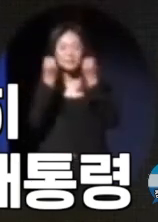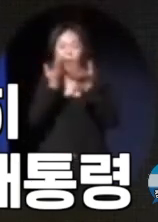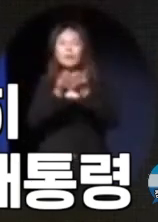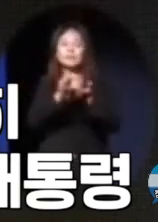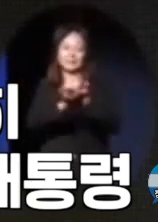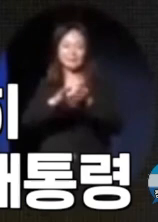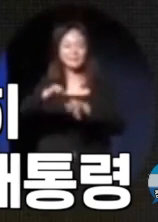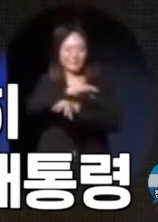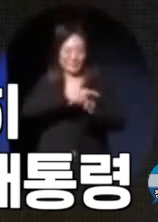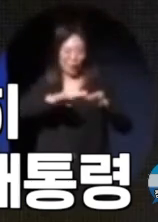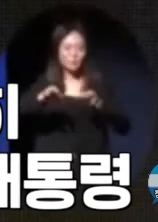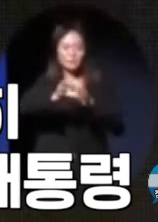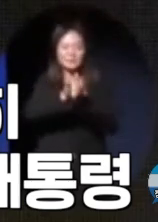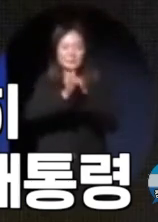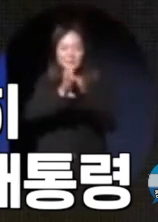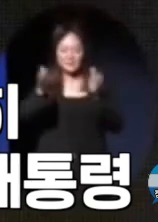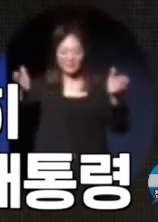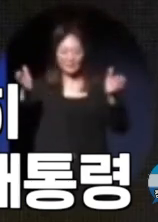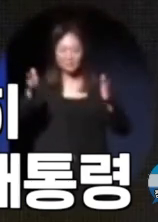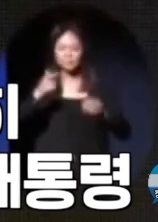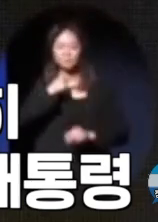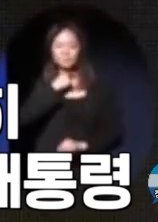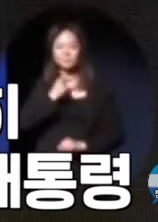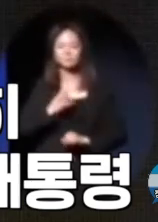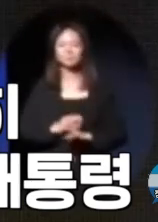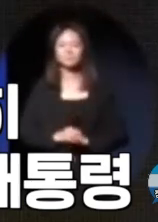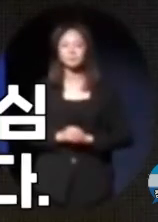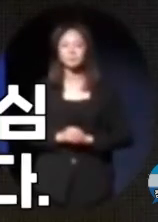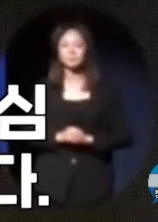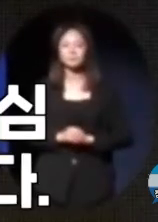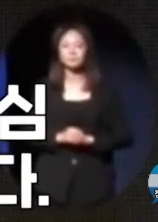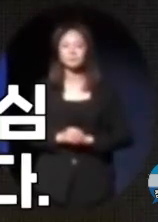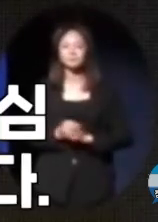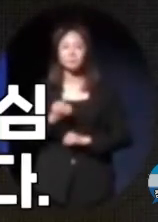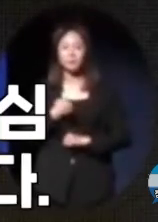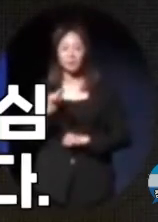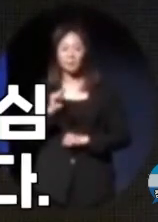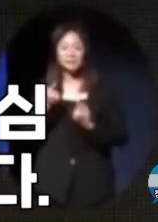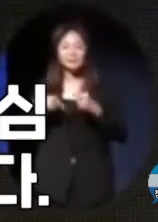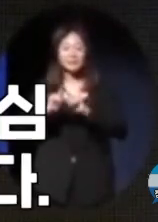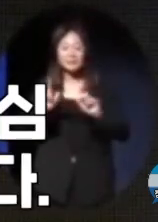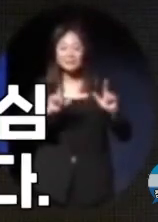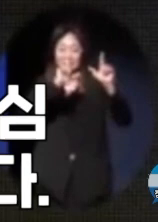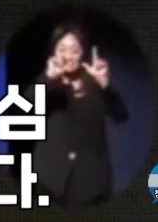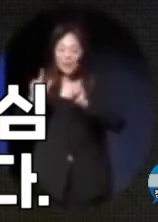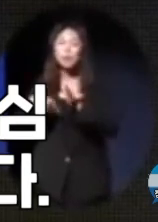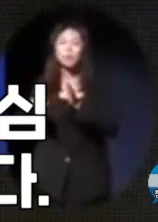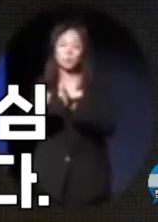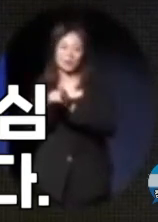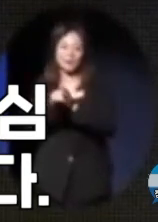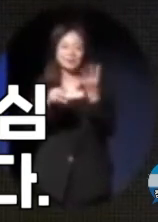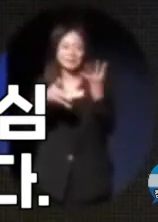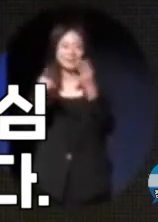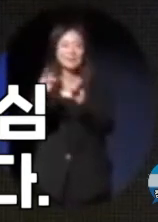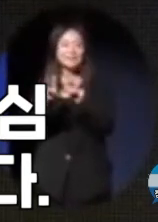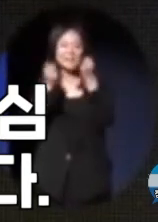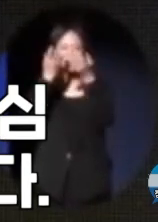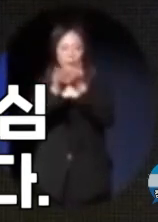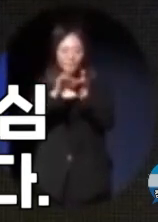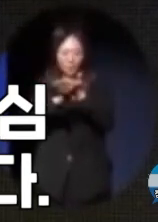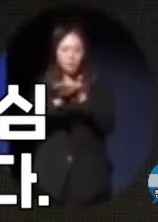경제 시대로 돌진하는 경제 대통령이 되겠습니다. 상생의 반석 위에 4차 산업혁명의